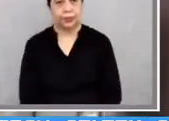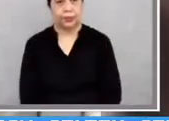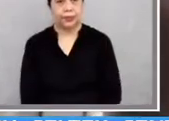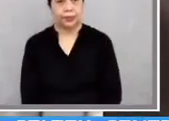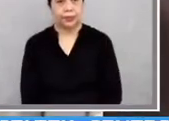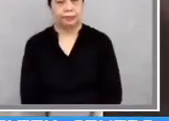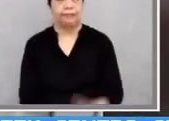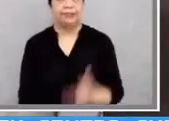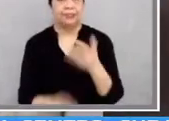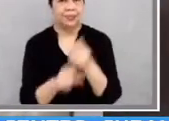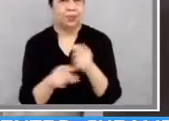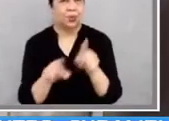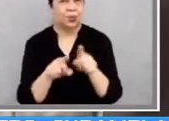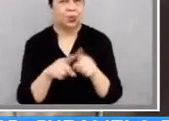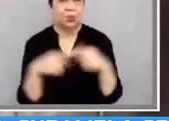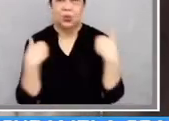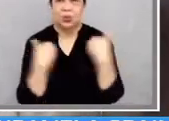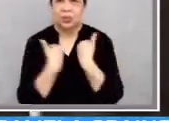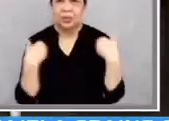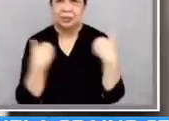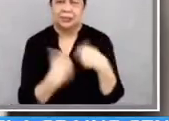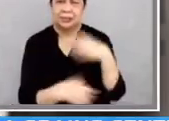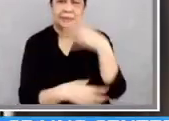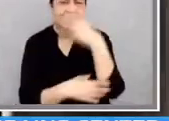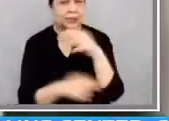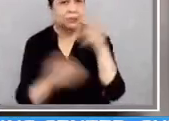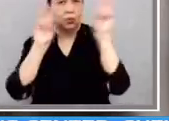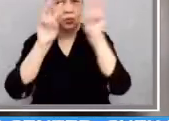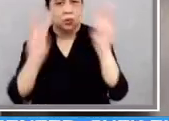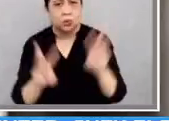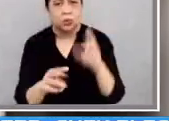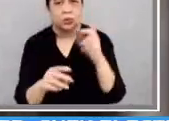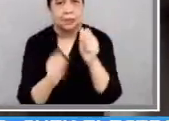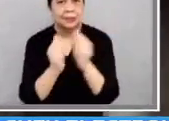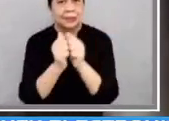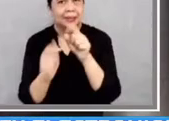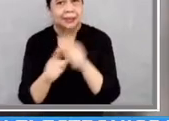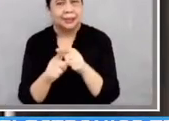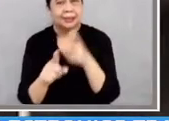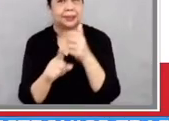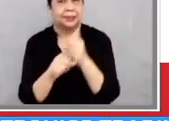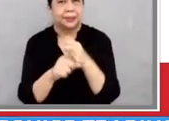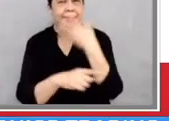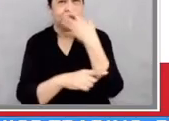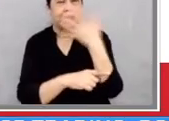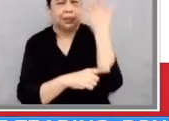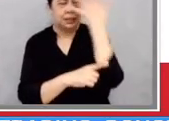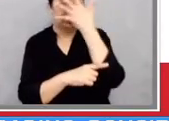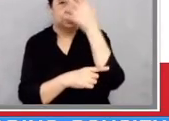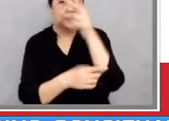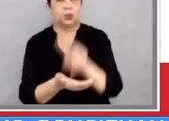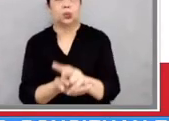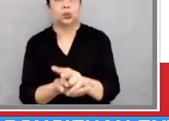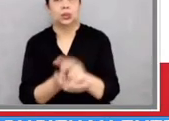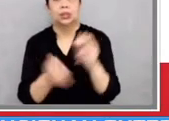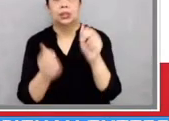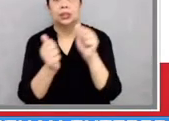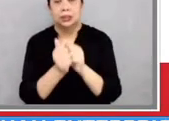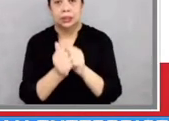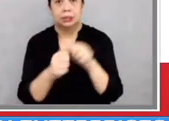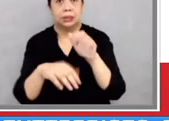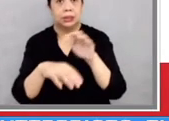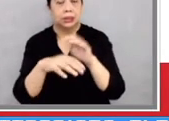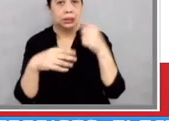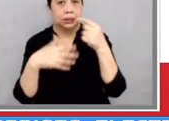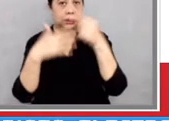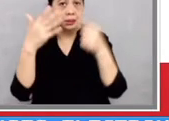Apektado rin ang mga alagang hayop sa init ng panahon dahil pati sila tinatamaan din ng heat stroke. Kabilang sa mga senyales ng heat stroke sa mga